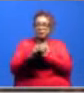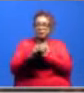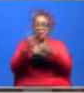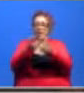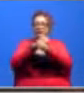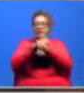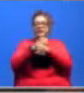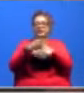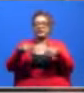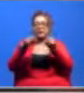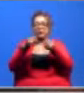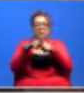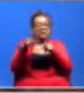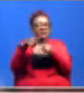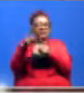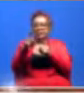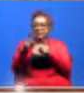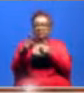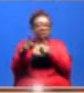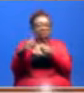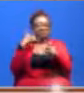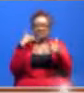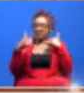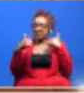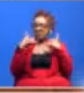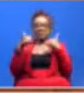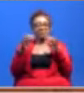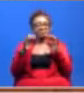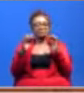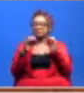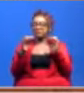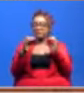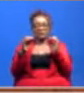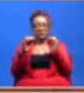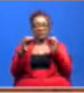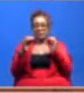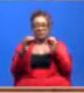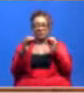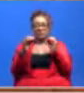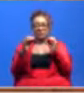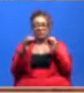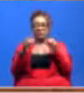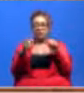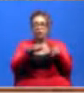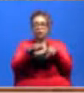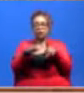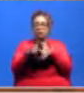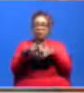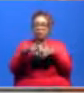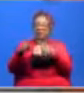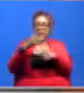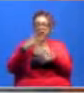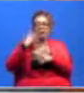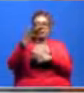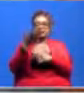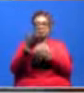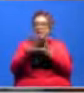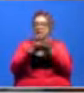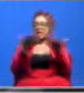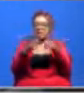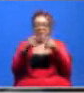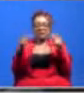kujitetea, ila Linturi hakupokea simu zetu kwa nambari yake ya rununu inayojulikana. Pia hakujibu ujumbe